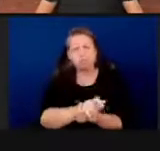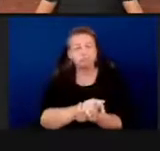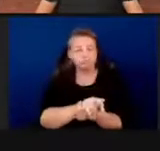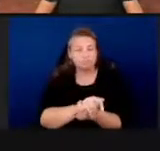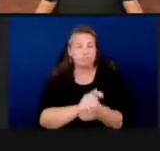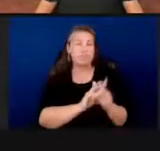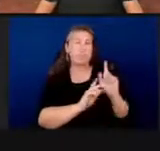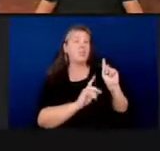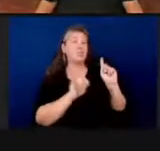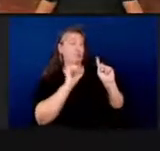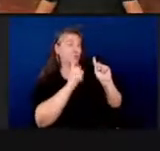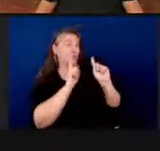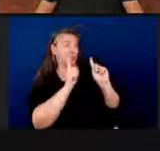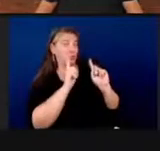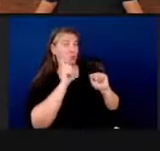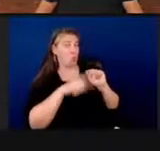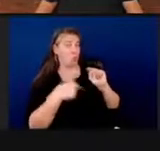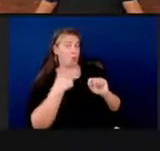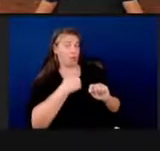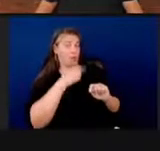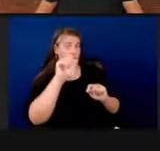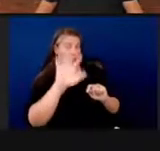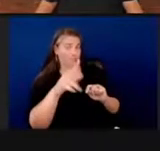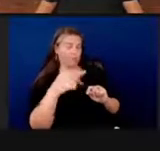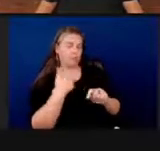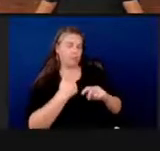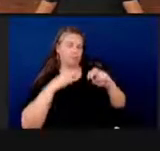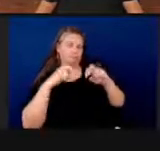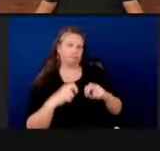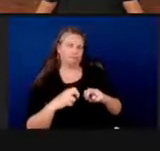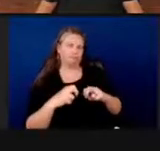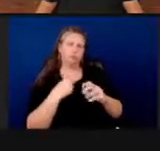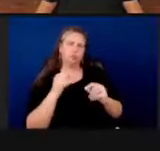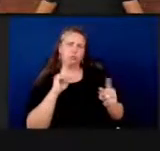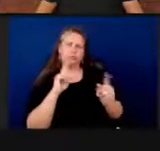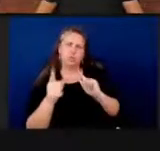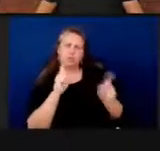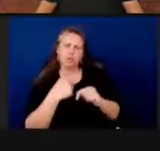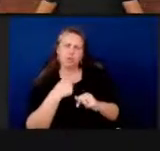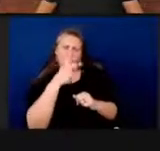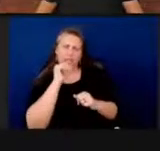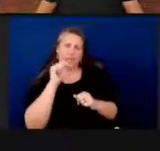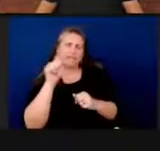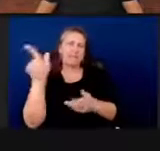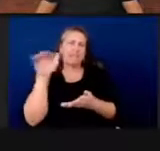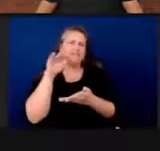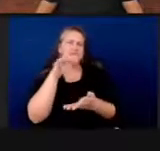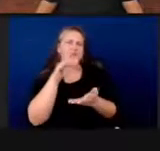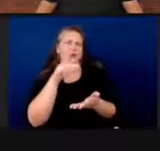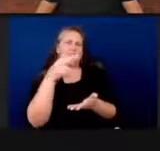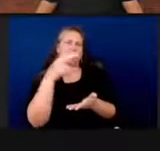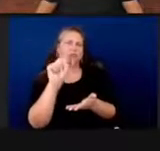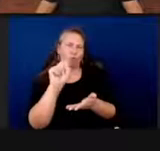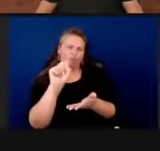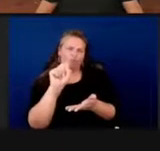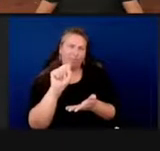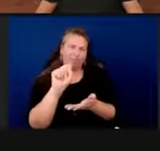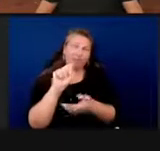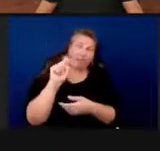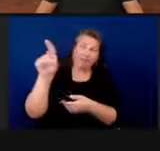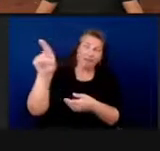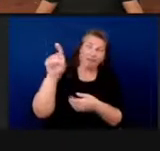wa shule ambayo ulizungumzia? Kwa kweli ndio tumekuweza kuwa na mazungumzo,